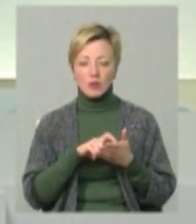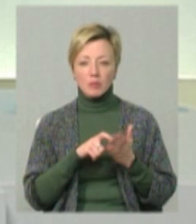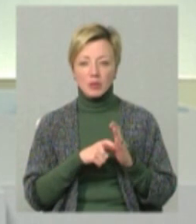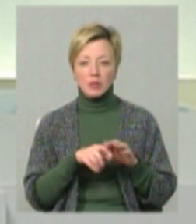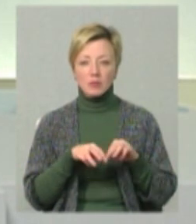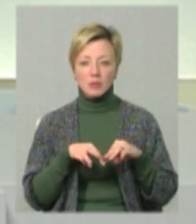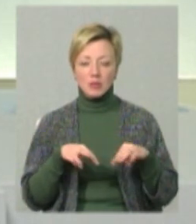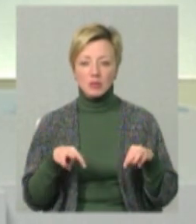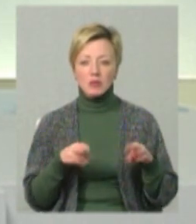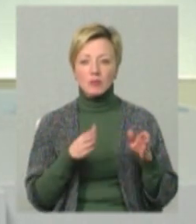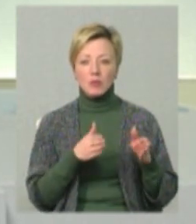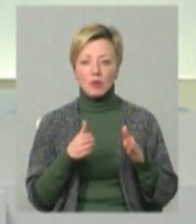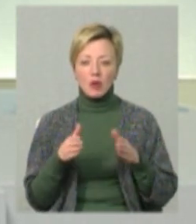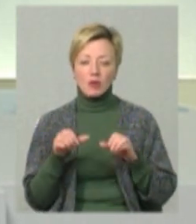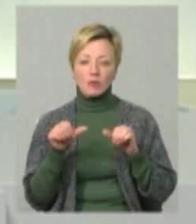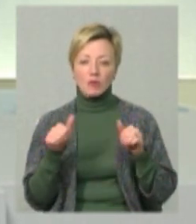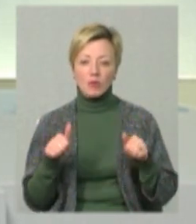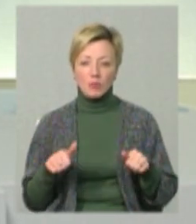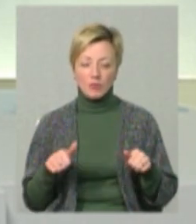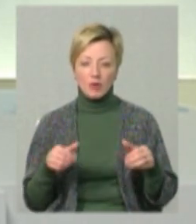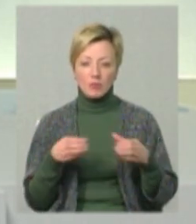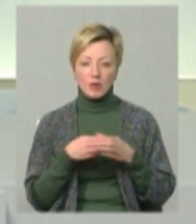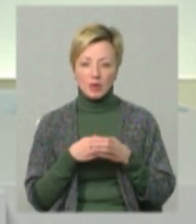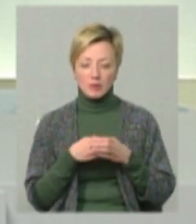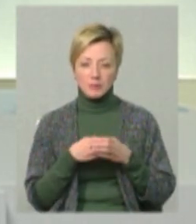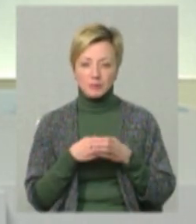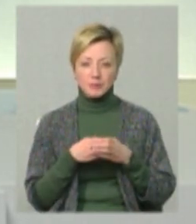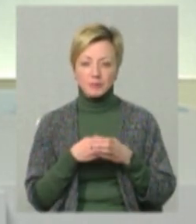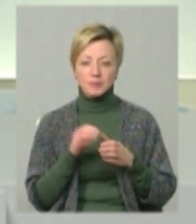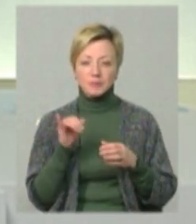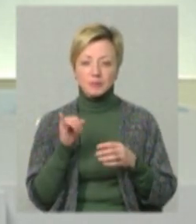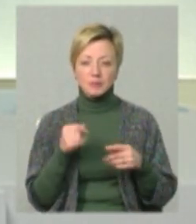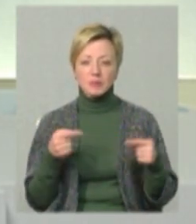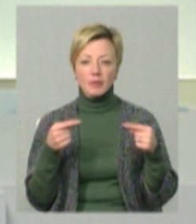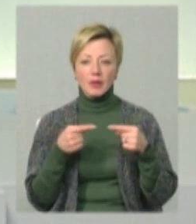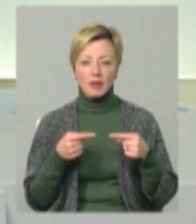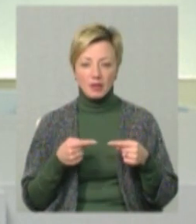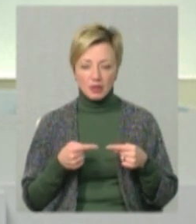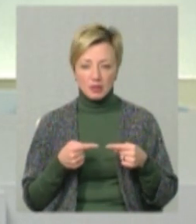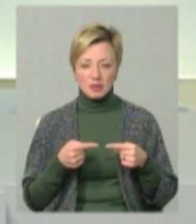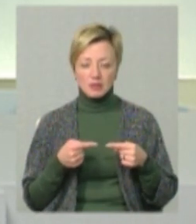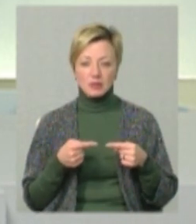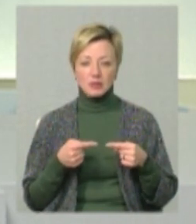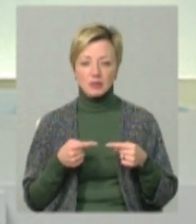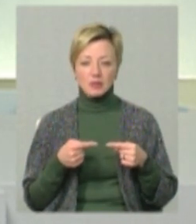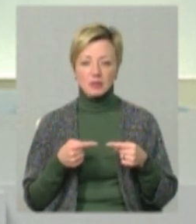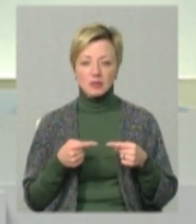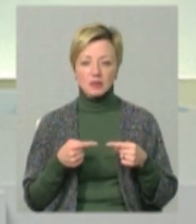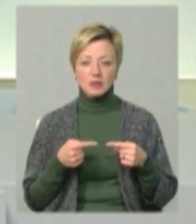Кабінету міністрів, порядок формування добровольних бригад, добровольчих бригад. І якраз формування. І якраз